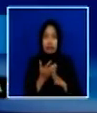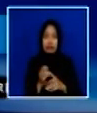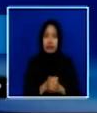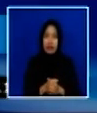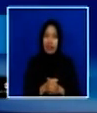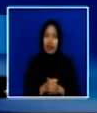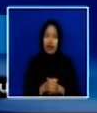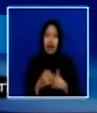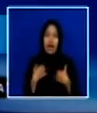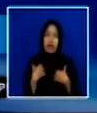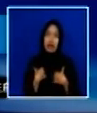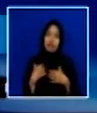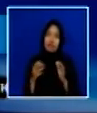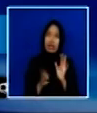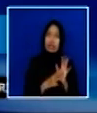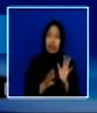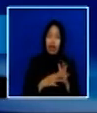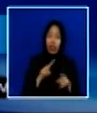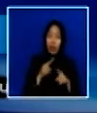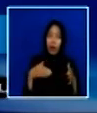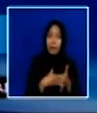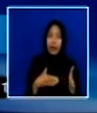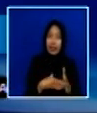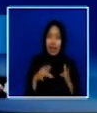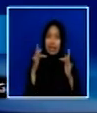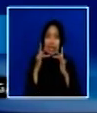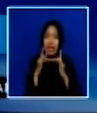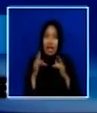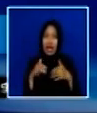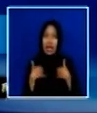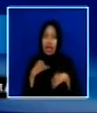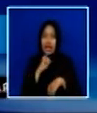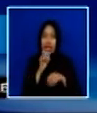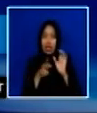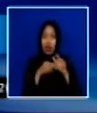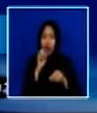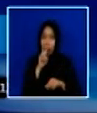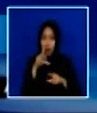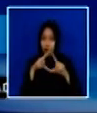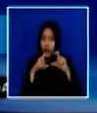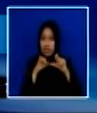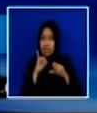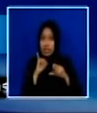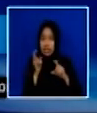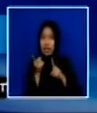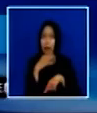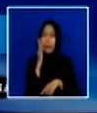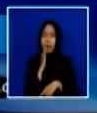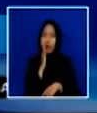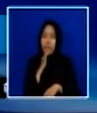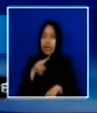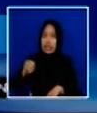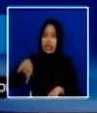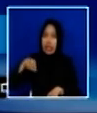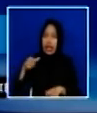terkendala oleh internet Adakah inisiasi atau inovasi yang mungkin ingin disampaikan dari pemuda-pemuda desa yang